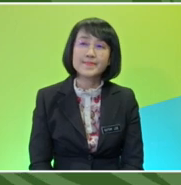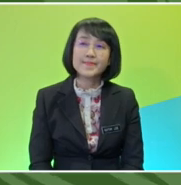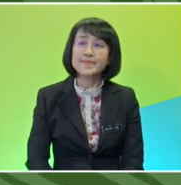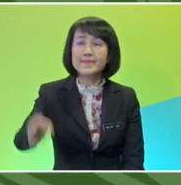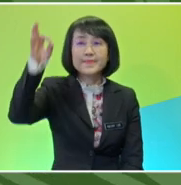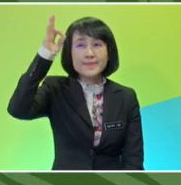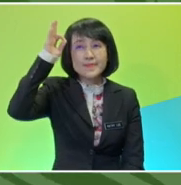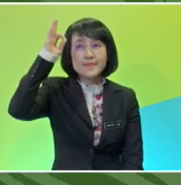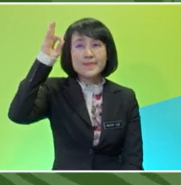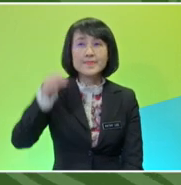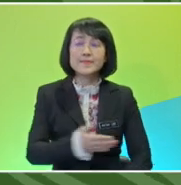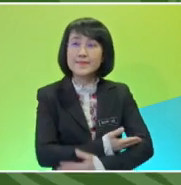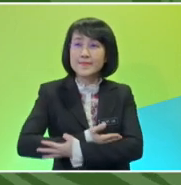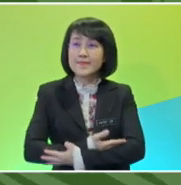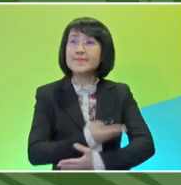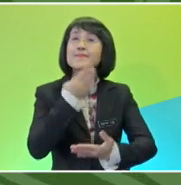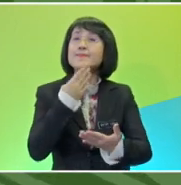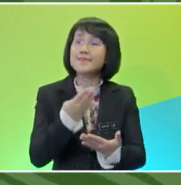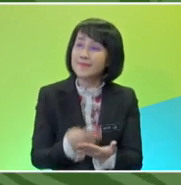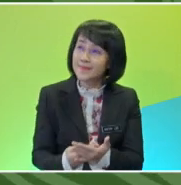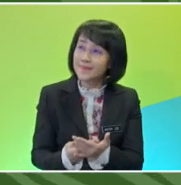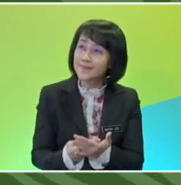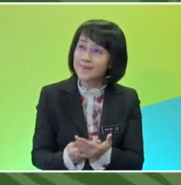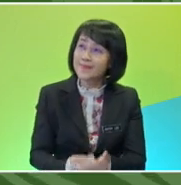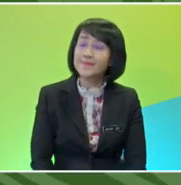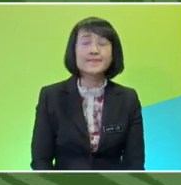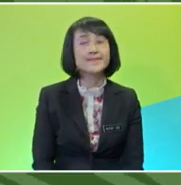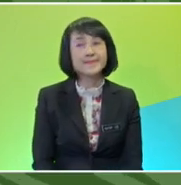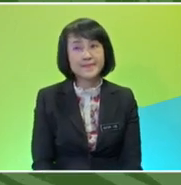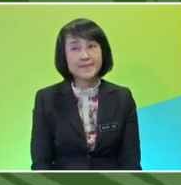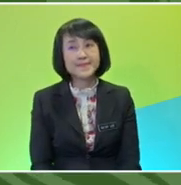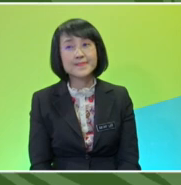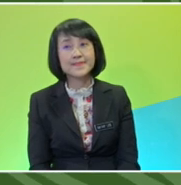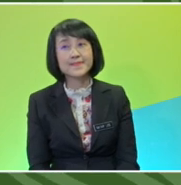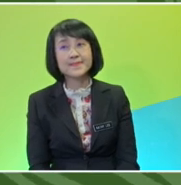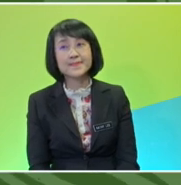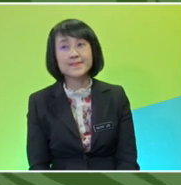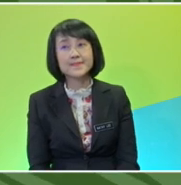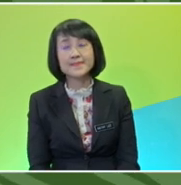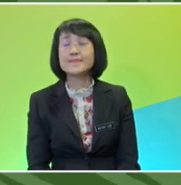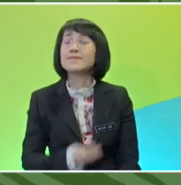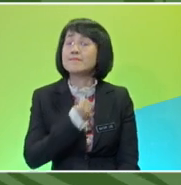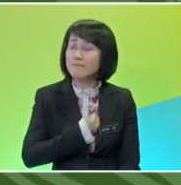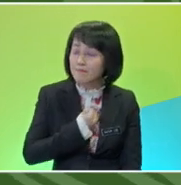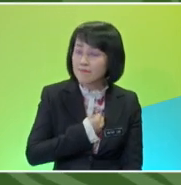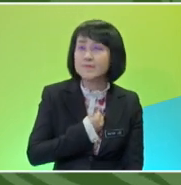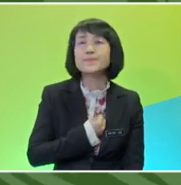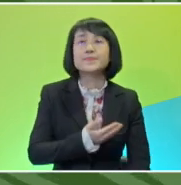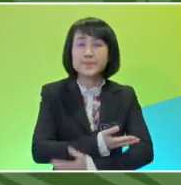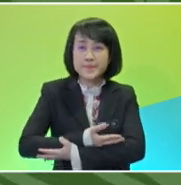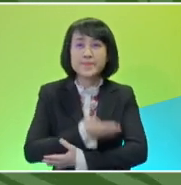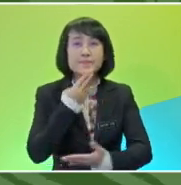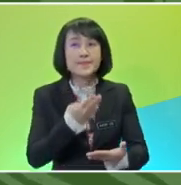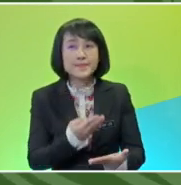anak yang baik kan kalau kita lihat ada yang minta maaf anak yang baik terima